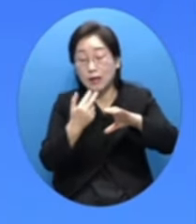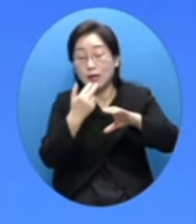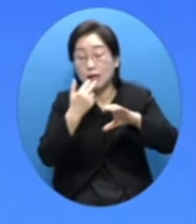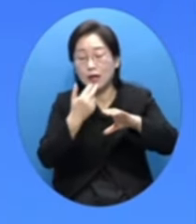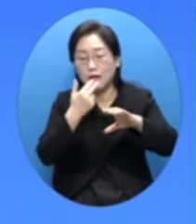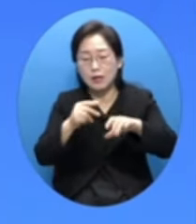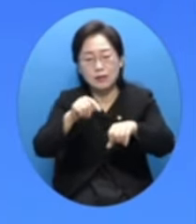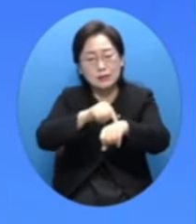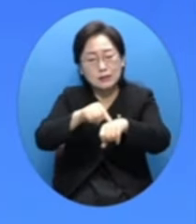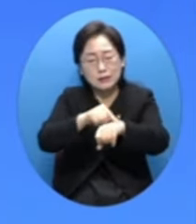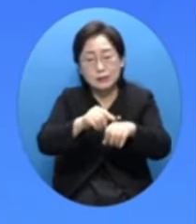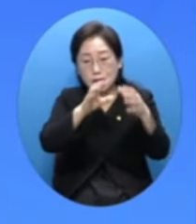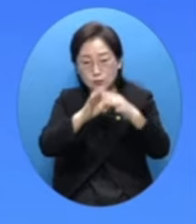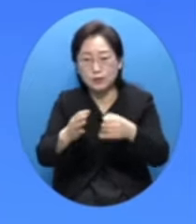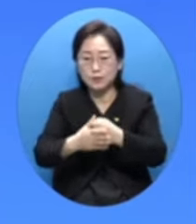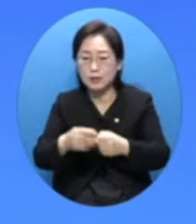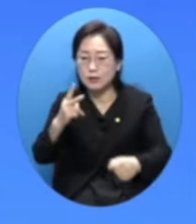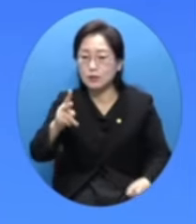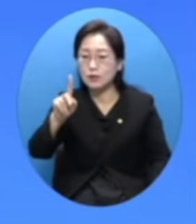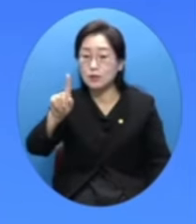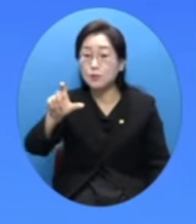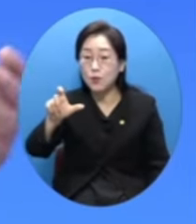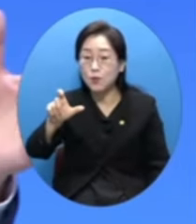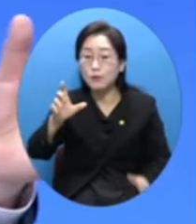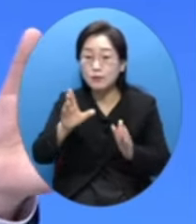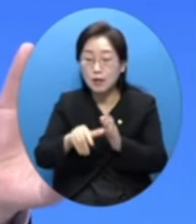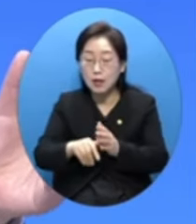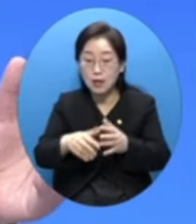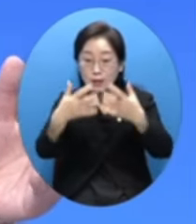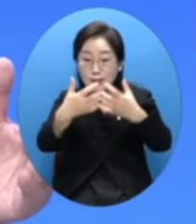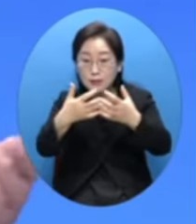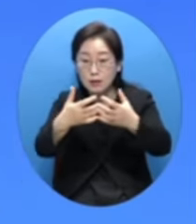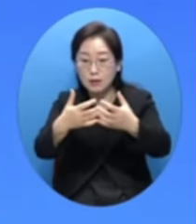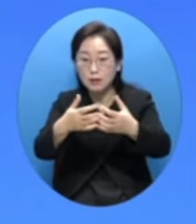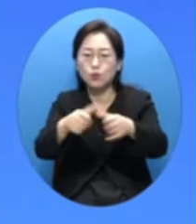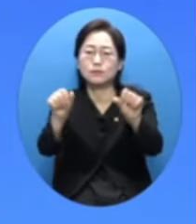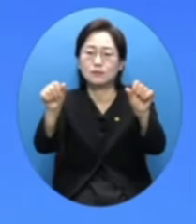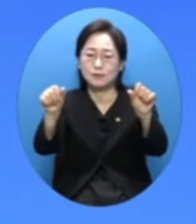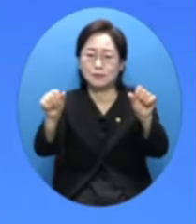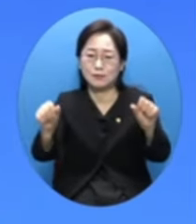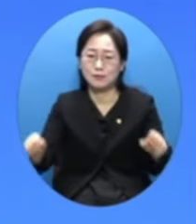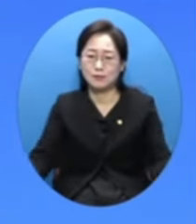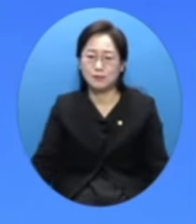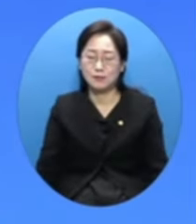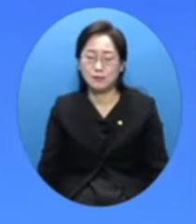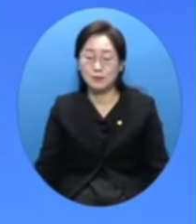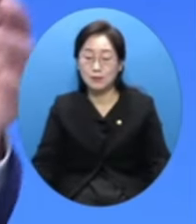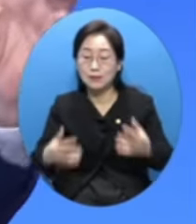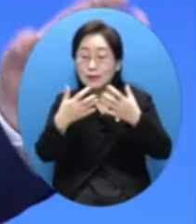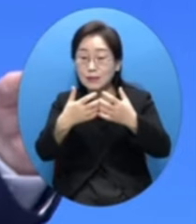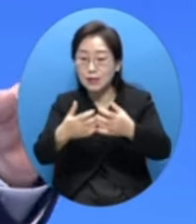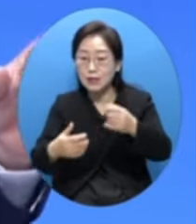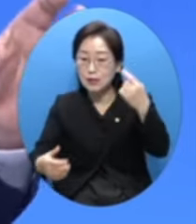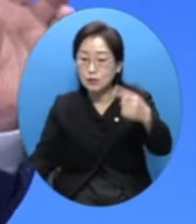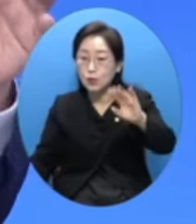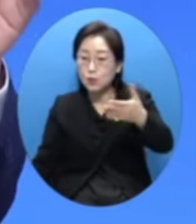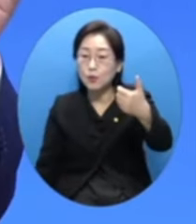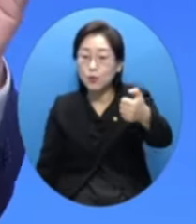하게 되는 가운데 2015년도에이 기계가 고장이났습니다 이미이 기계는